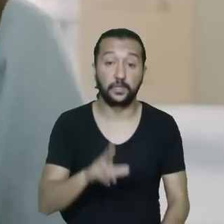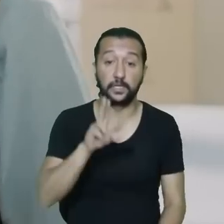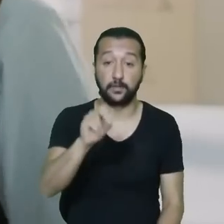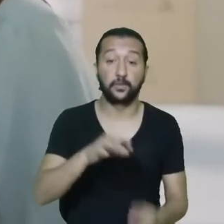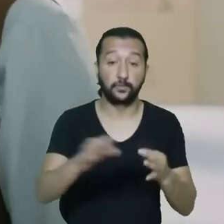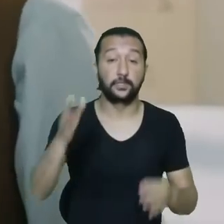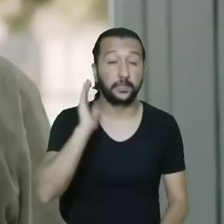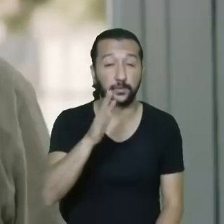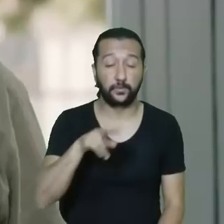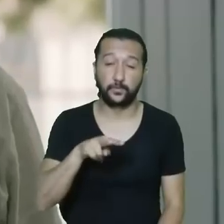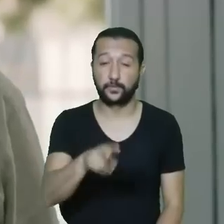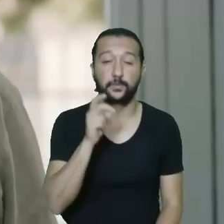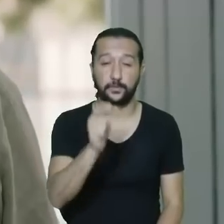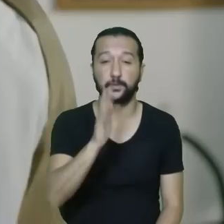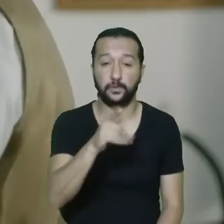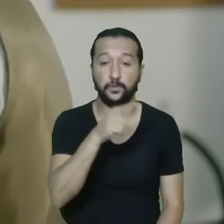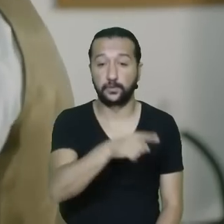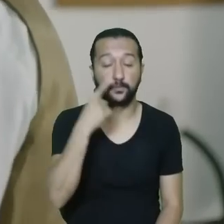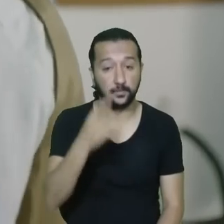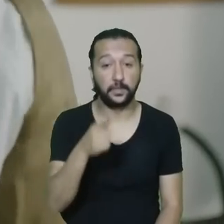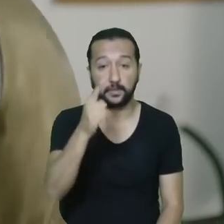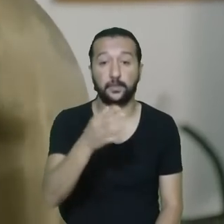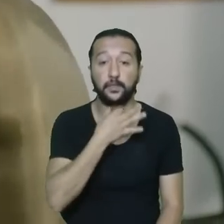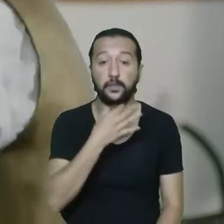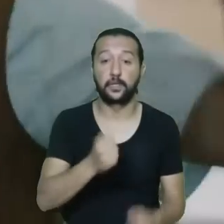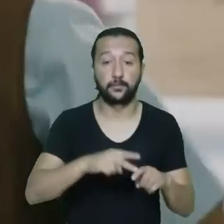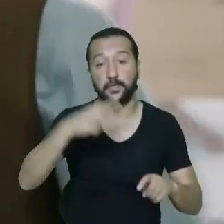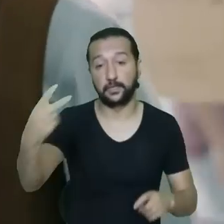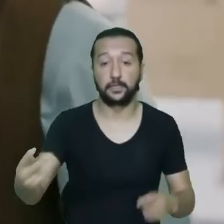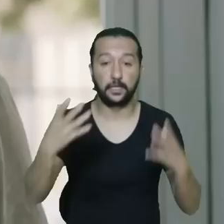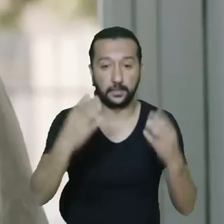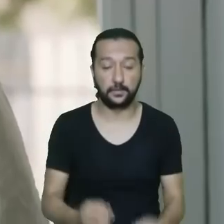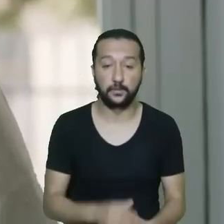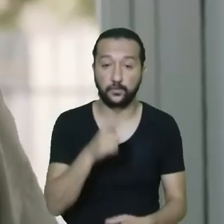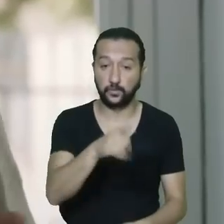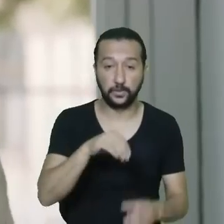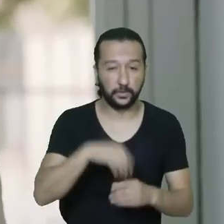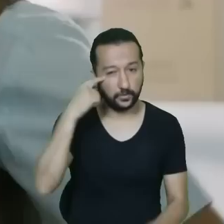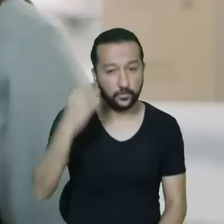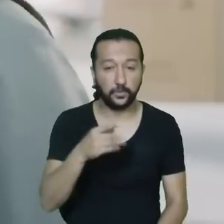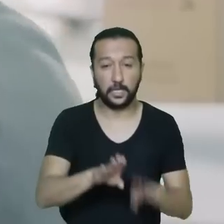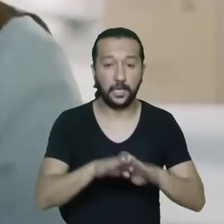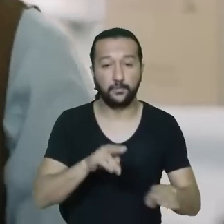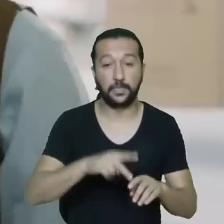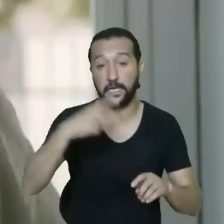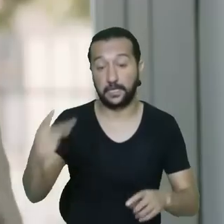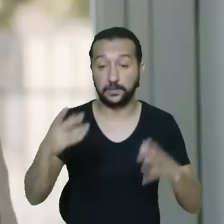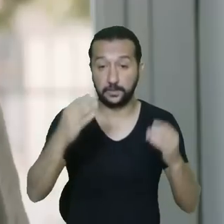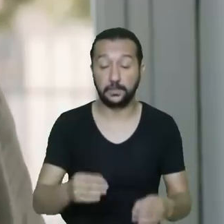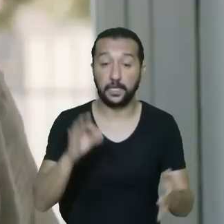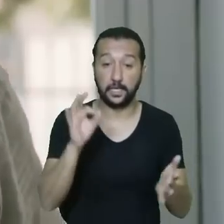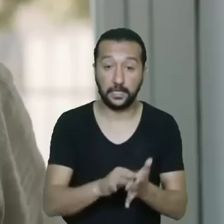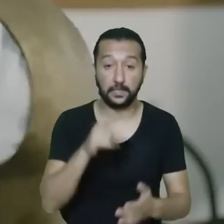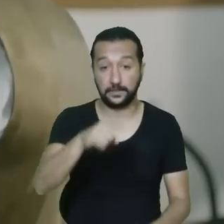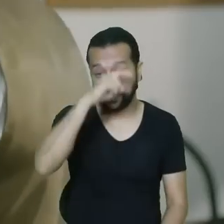70 millen falan gitmektedir. Cemil baka tek çare arabadan kendini fıydarmaktır. Bunu düşünür. Kapıyı açar tam atacak.